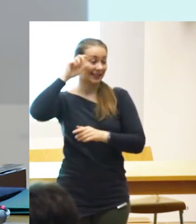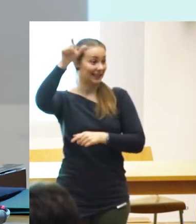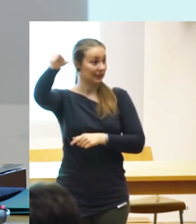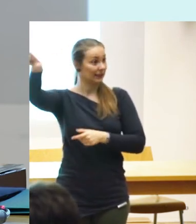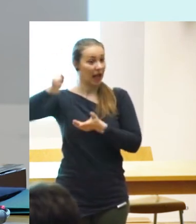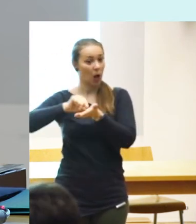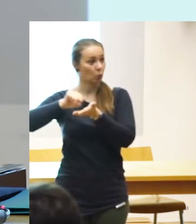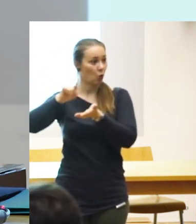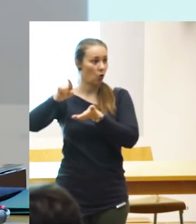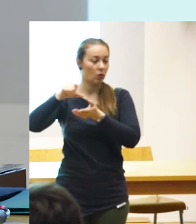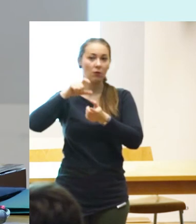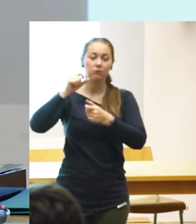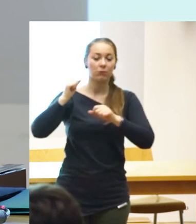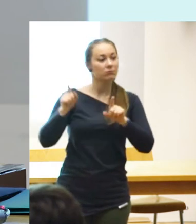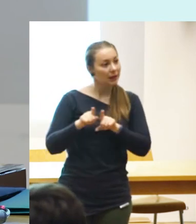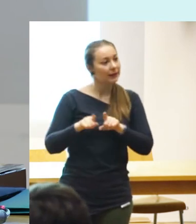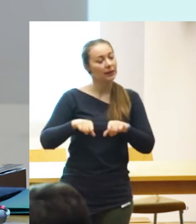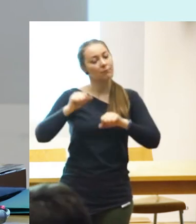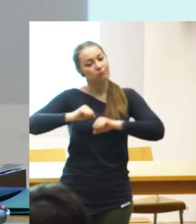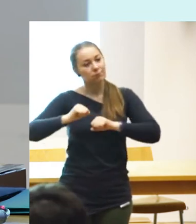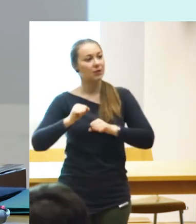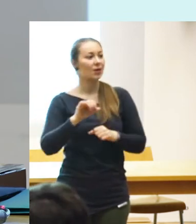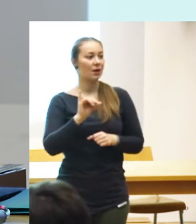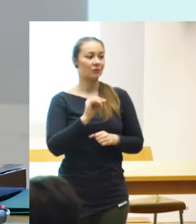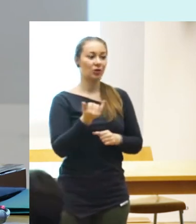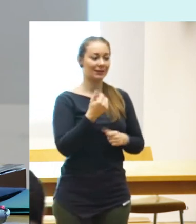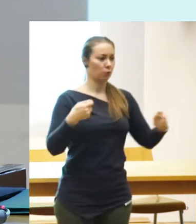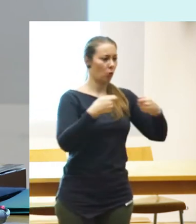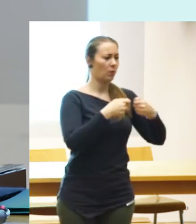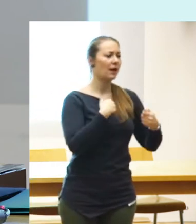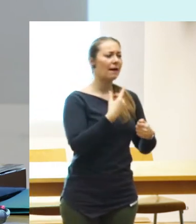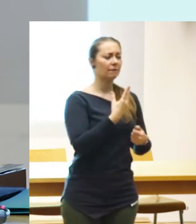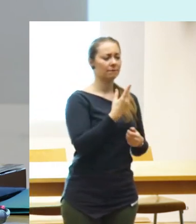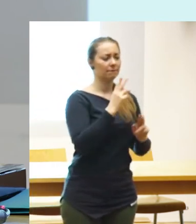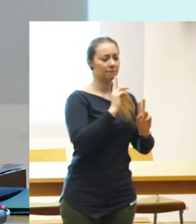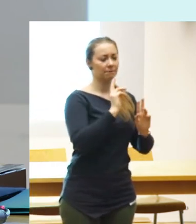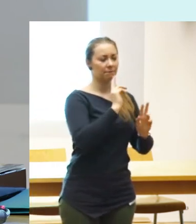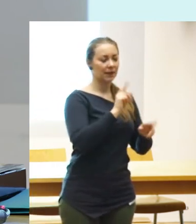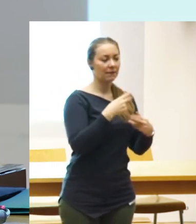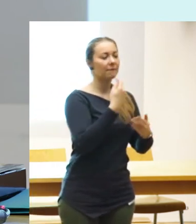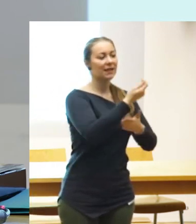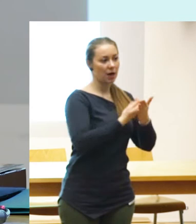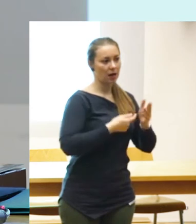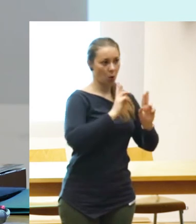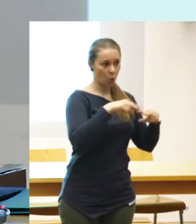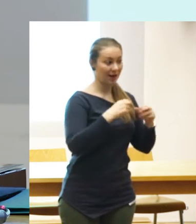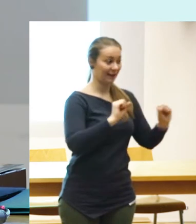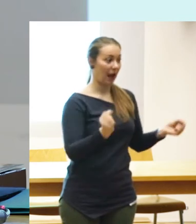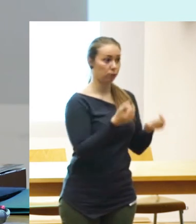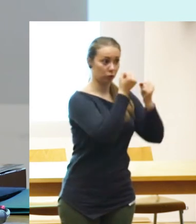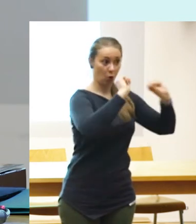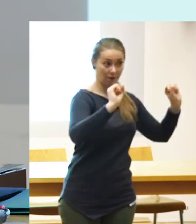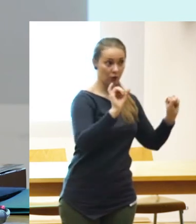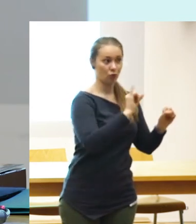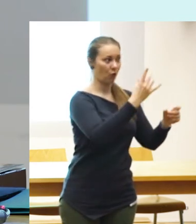poskytuje pravidelně stipendium úspěšnému absolventu fakulty výtvarných umění, tak aby docházelo k nějaké